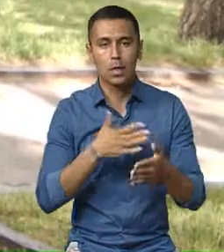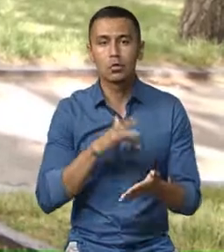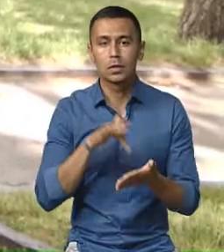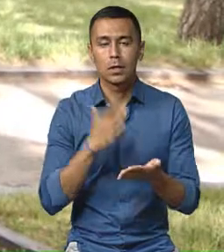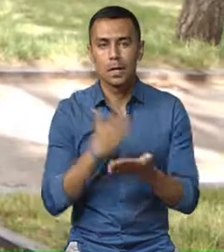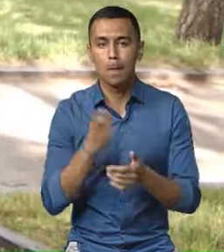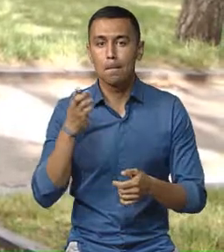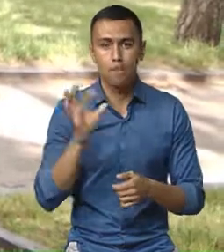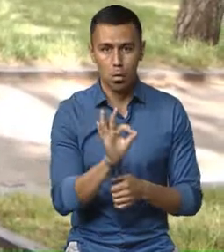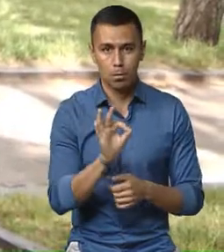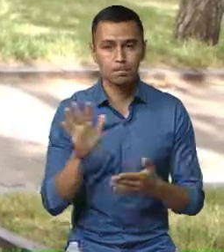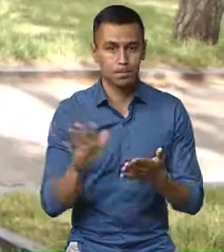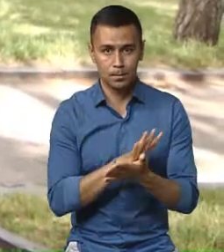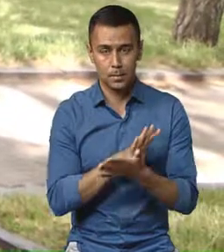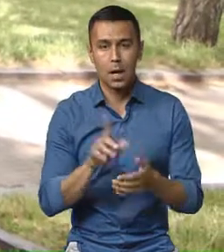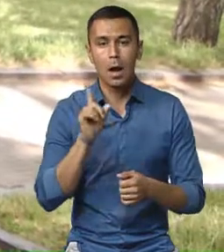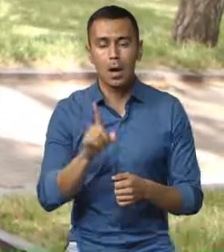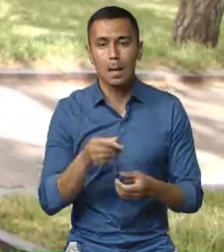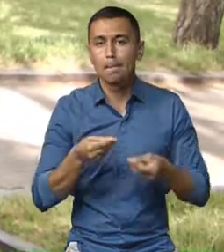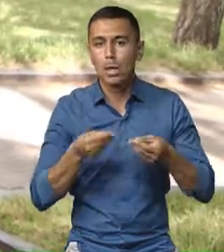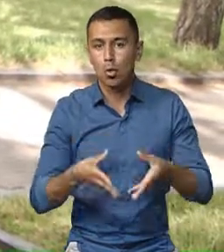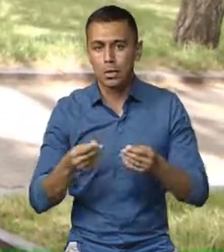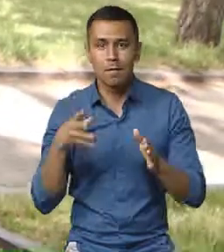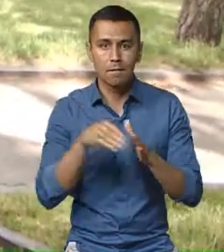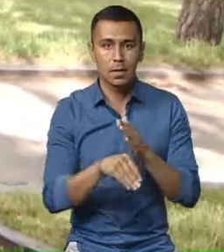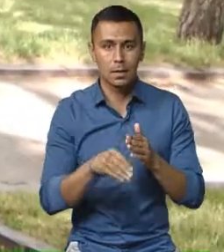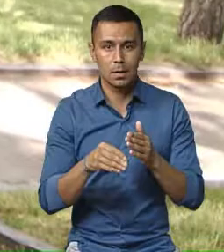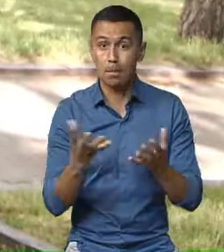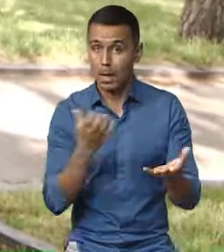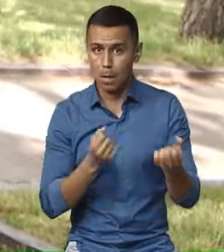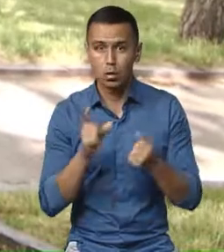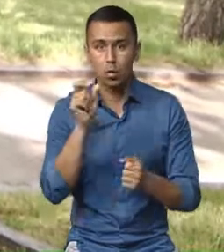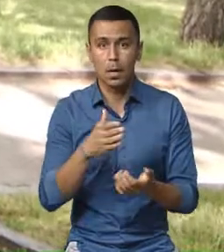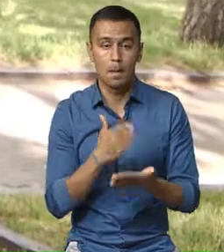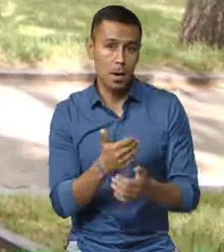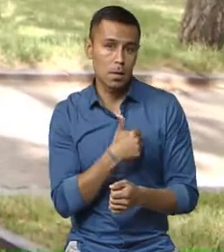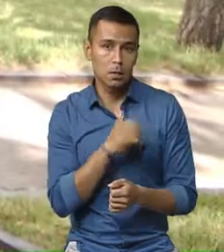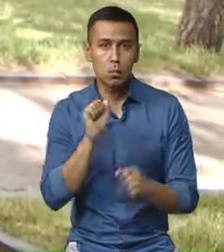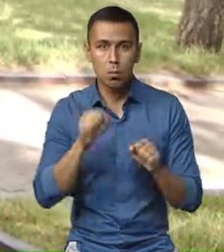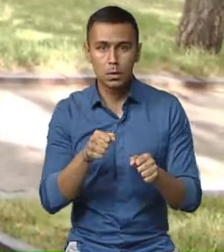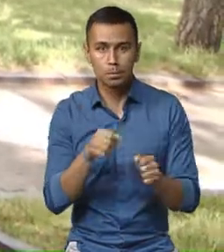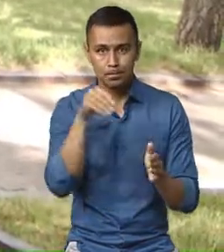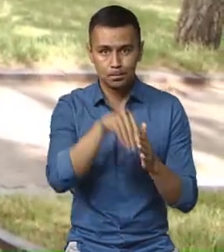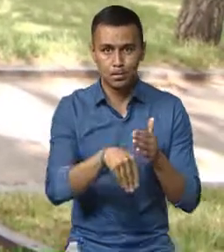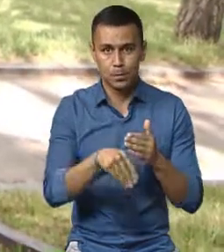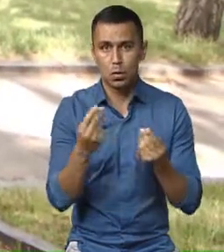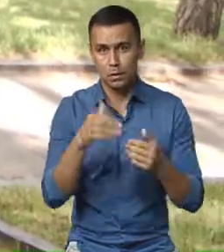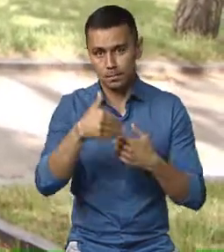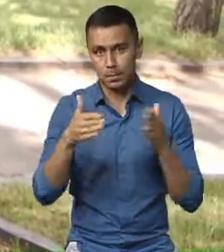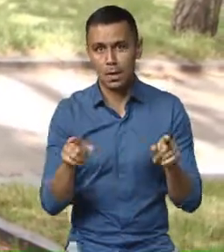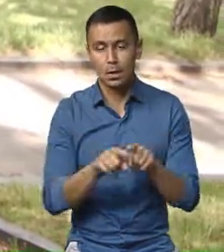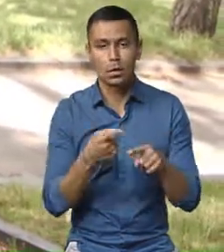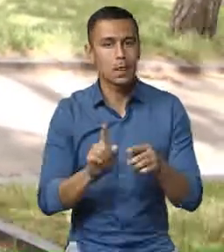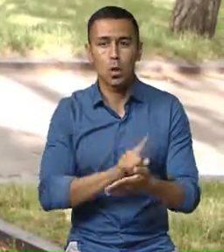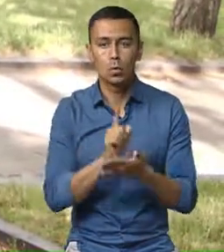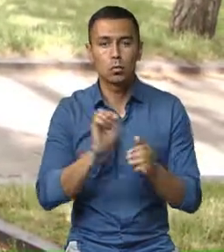є безкоштовним, але благодійні внески вітаються. Якщо людина має бажання, вона може покласти гроші у скриньку. Також це не